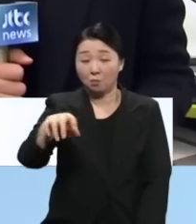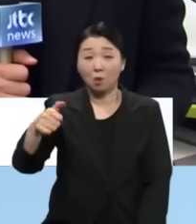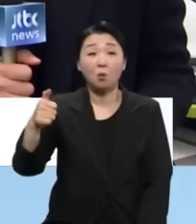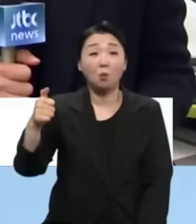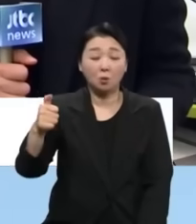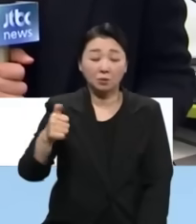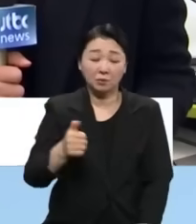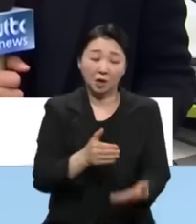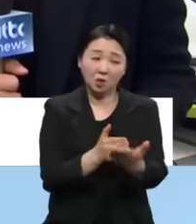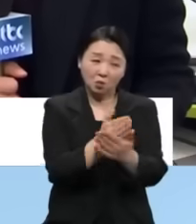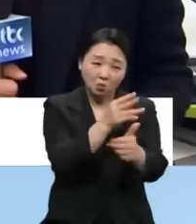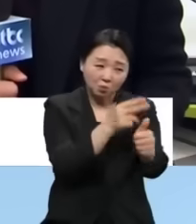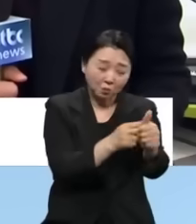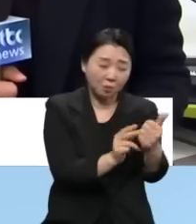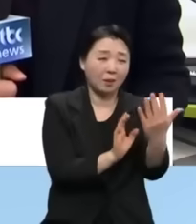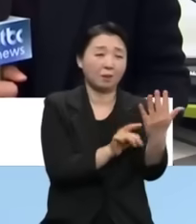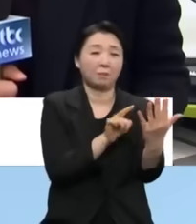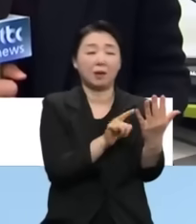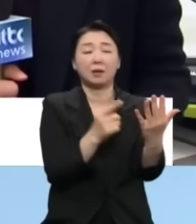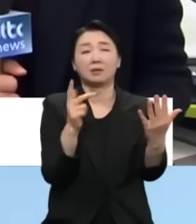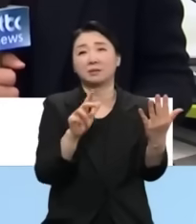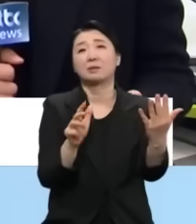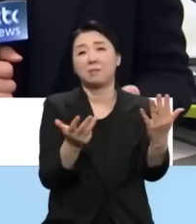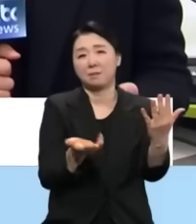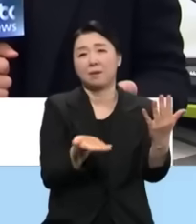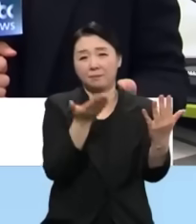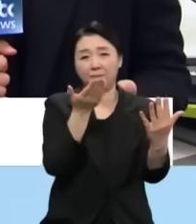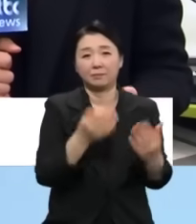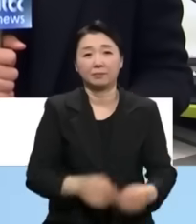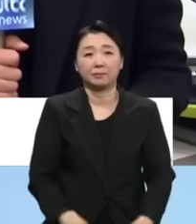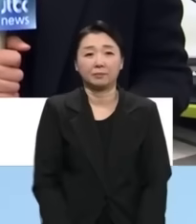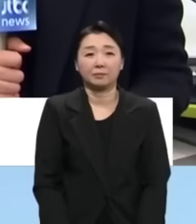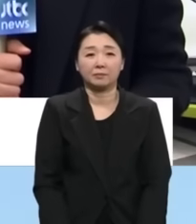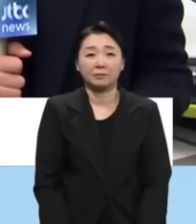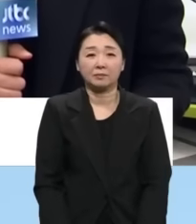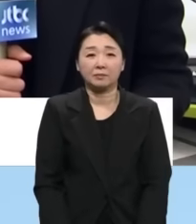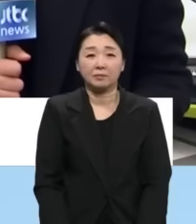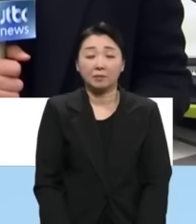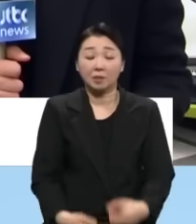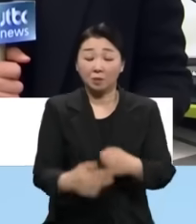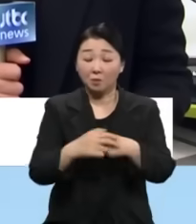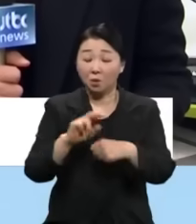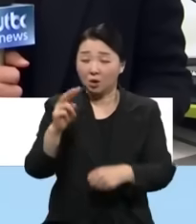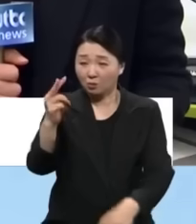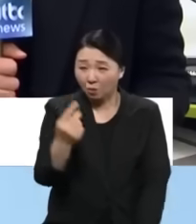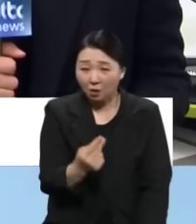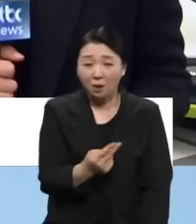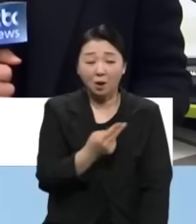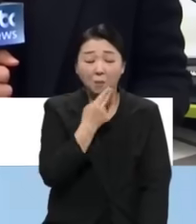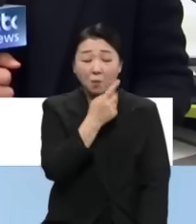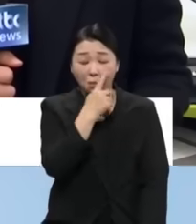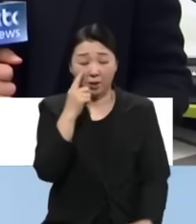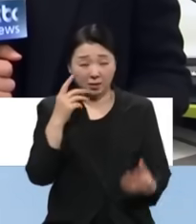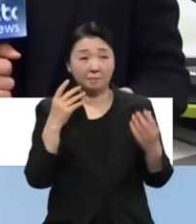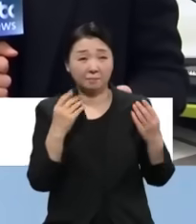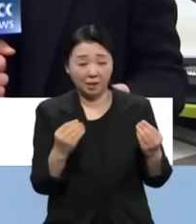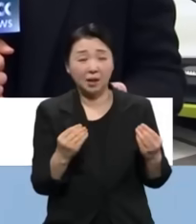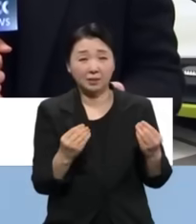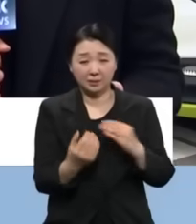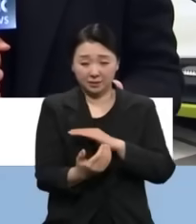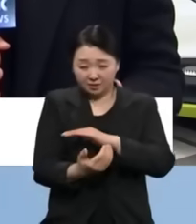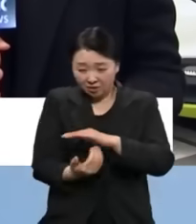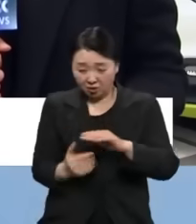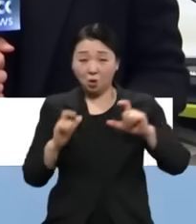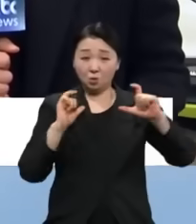전공의들 대상으로 이 대상만 7,800명이 넘습니다. 실제 병원에 돌아오지 않은 걸 확인하면 이 사전